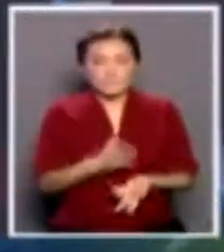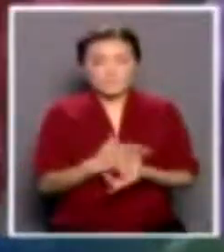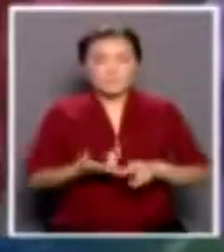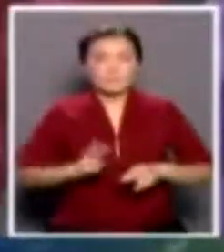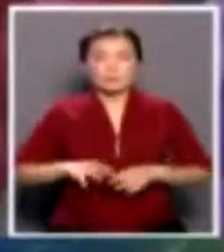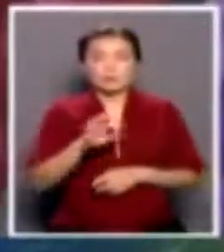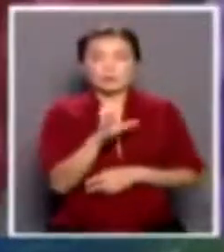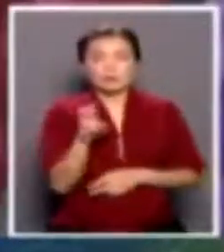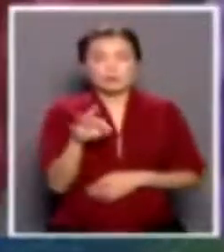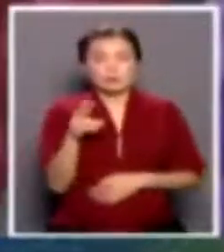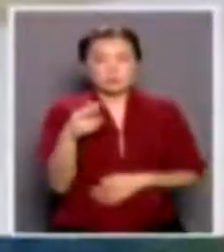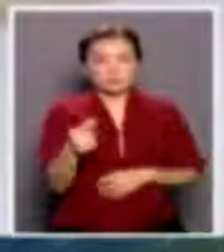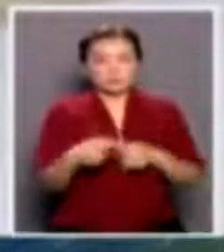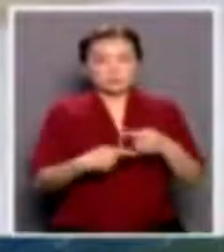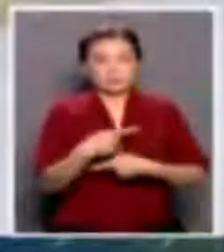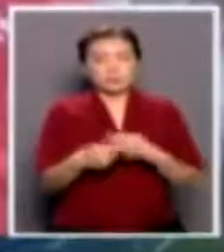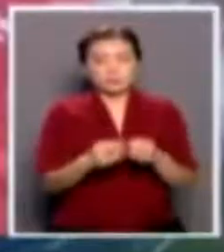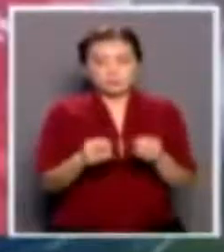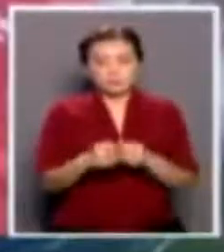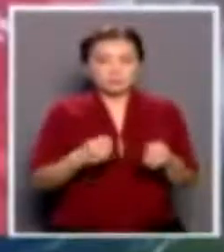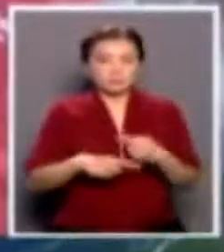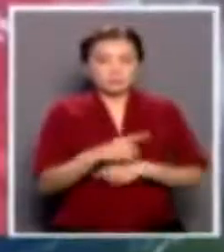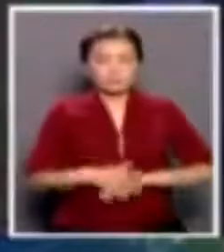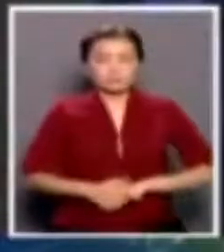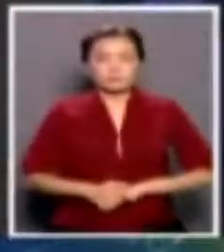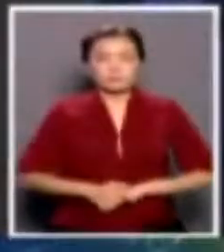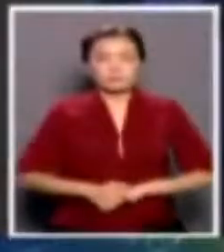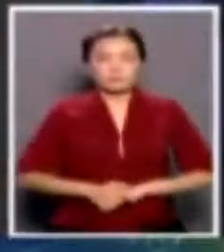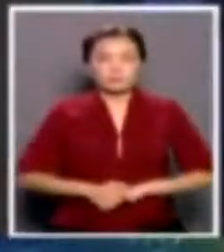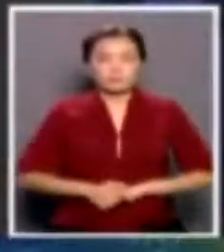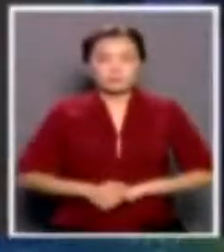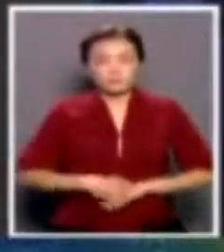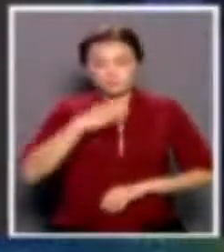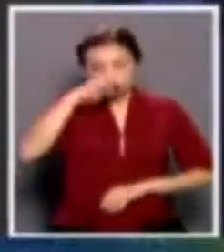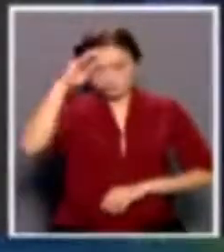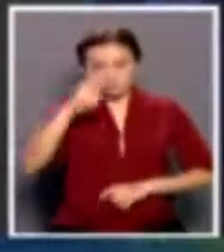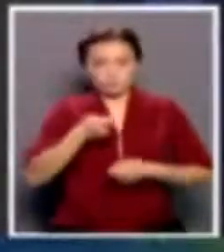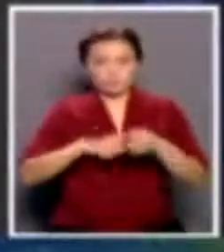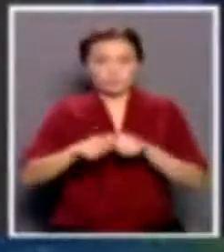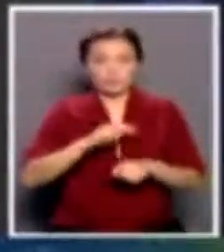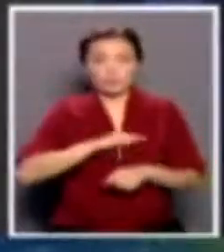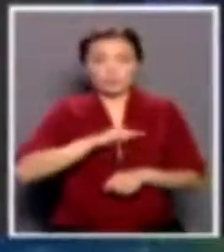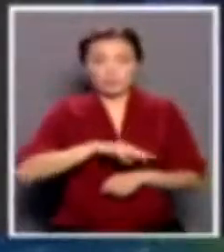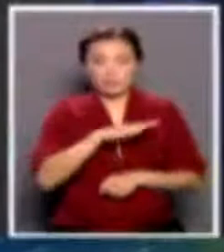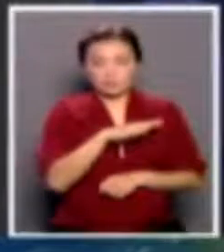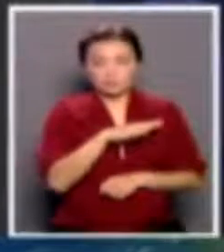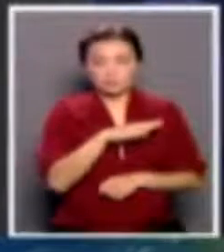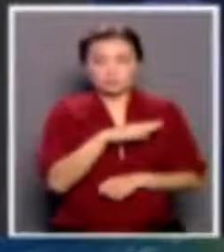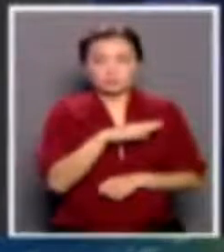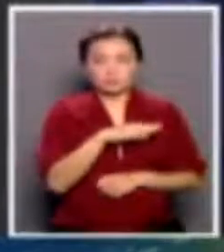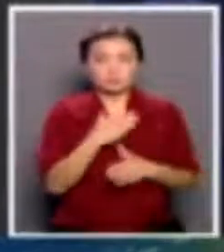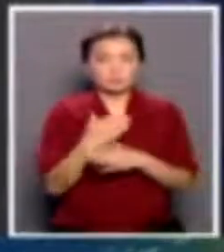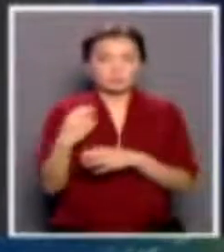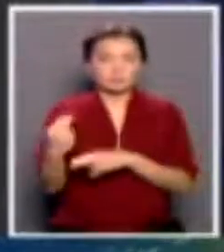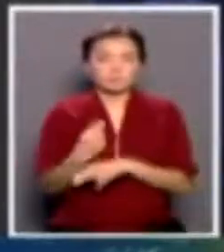Bul Esbolay qarttın jet atasından jalgasqan kasip. O akem örümşet Akemle kömekesi